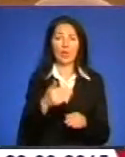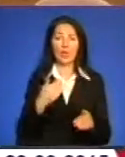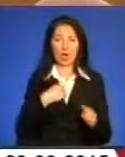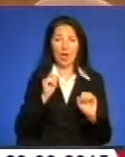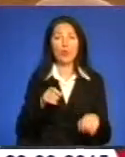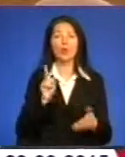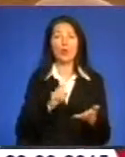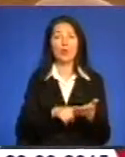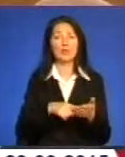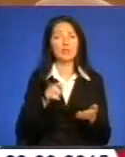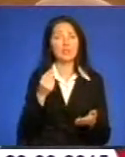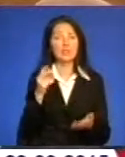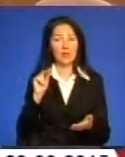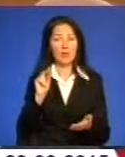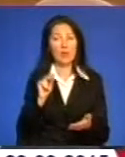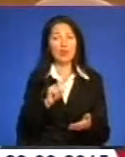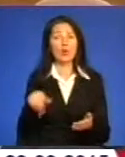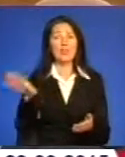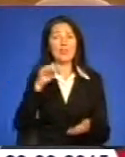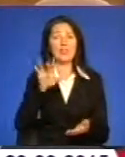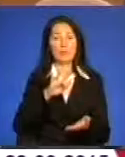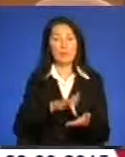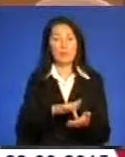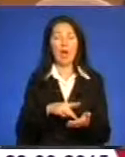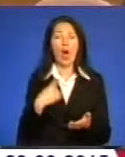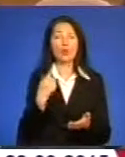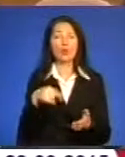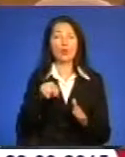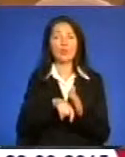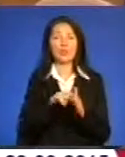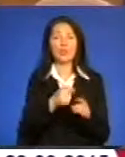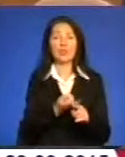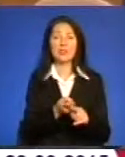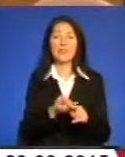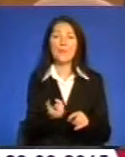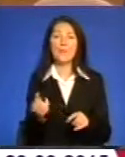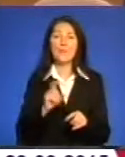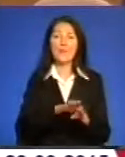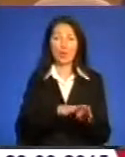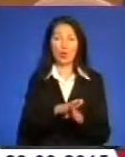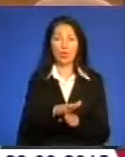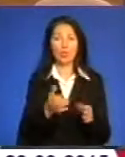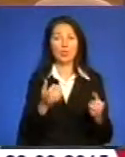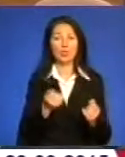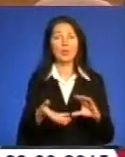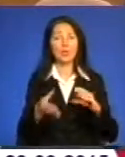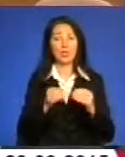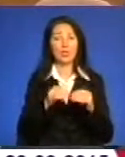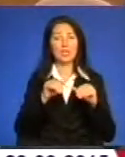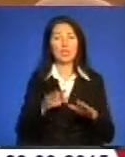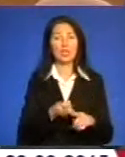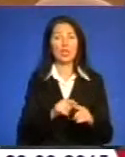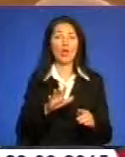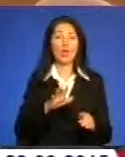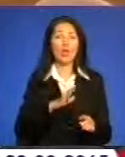що практично всі міста обласного значення ці перевиконання отримали внаслідок рішень, які були прийняті в ту